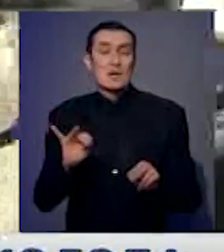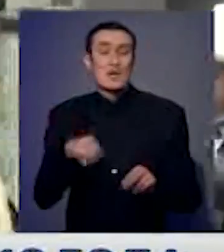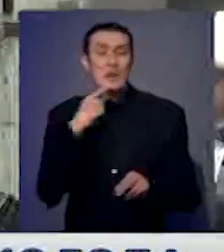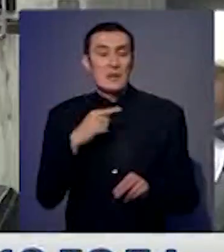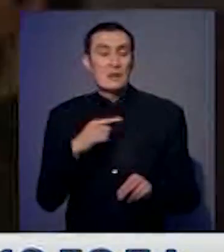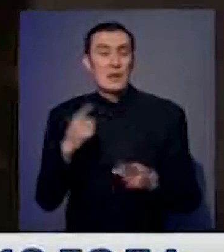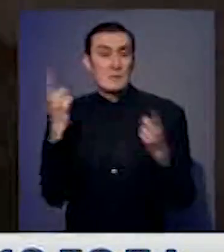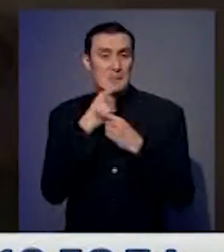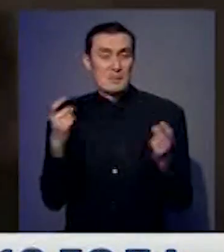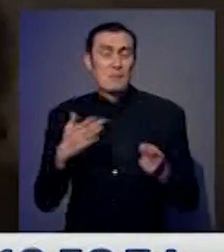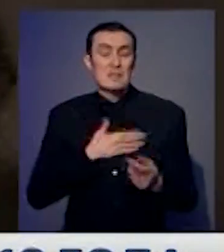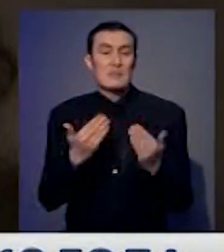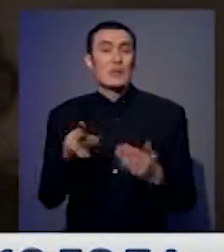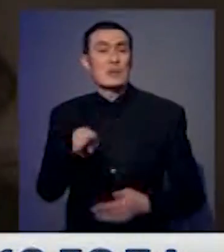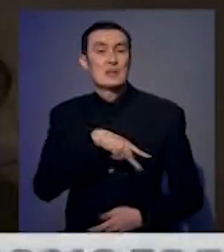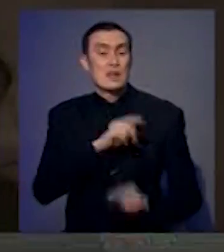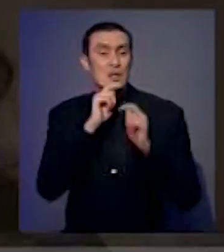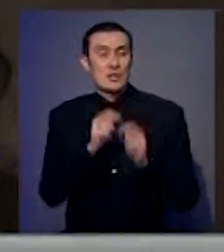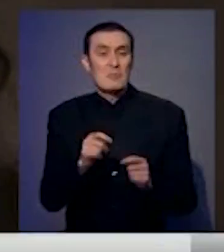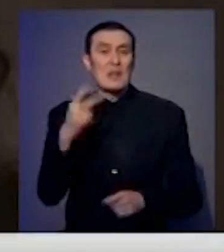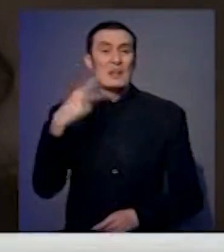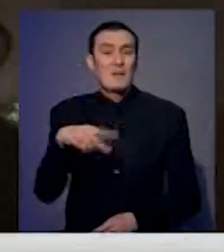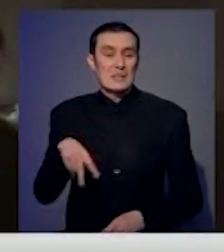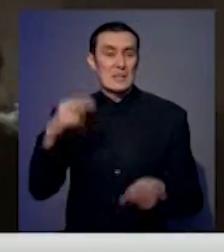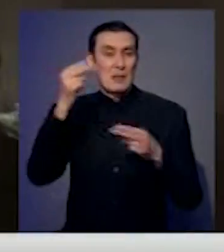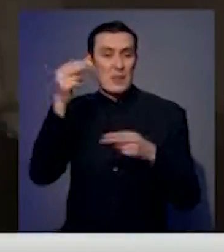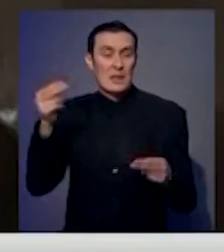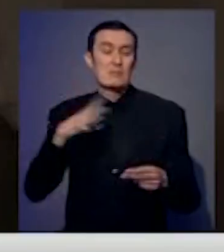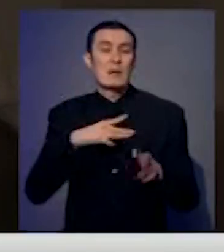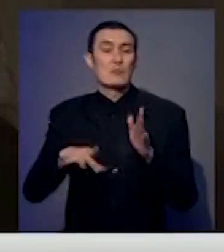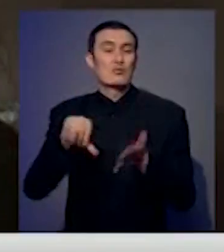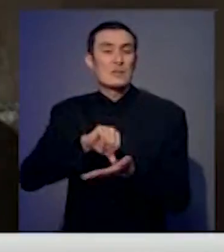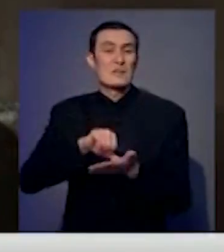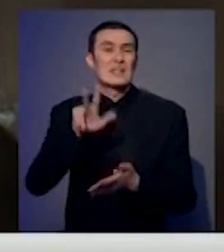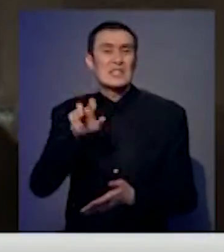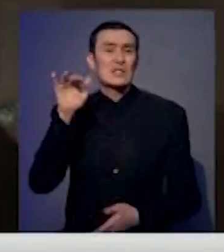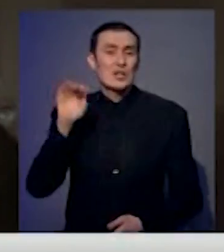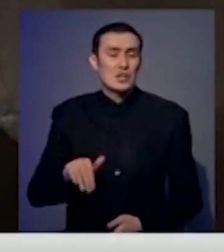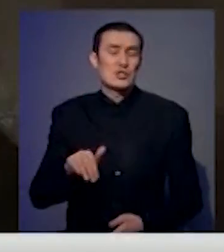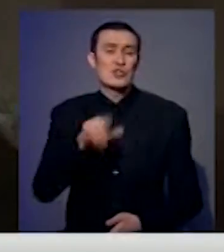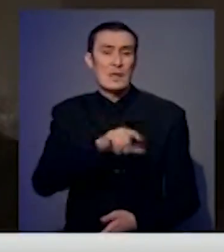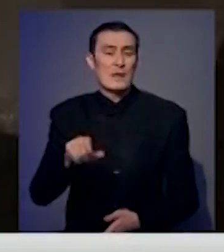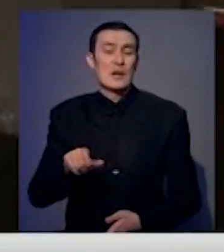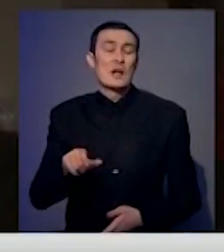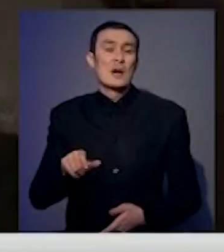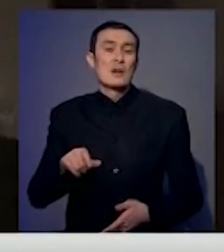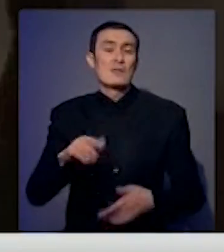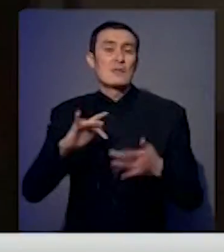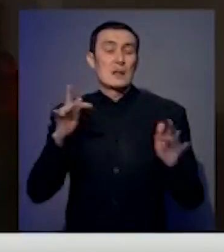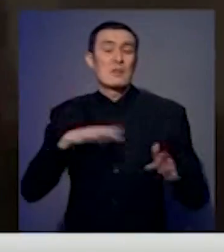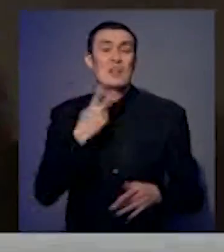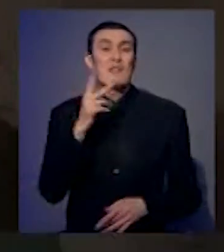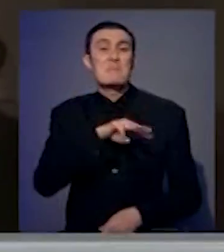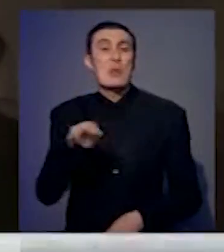говорят организаторы. Мы сегодня награждаем в 20 номинациях. Проголосовало 300 тысяч человек на сайте Cosmo.kz. Да, было отдано 2